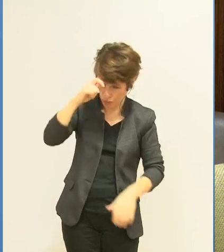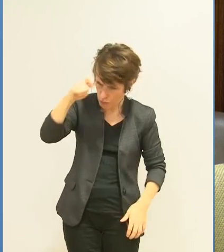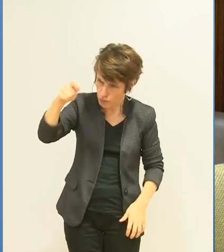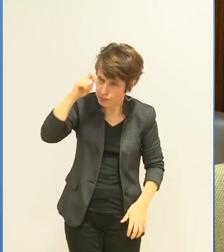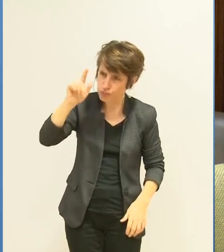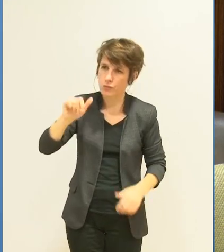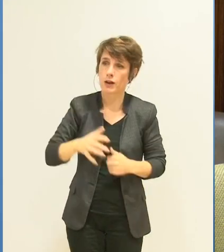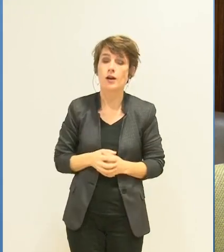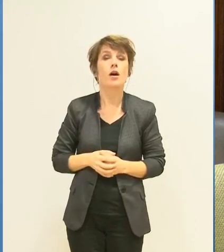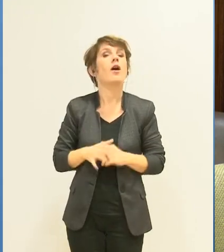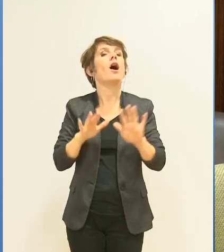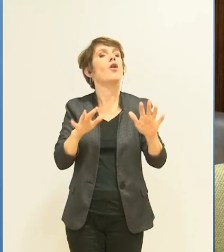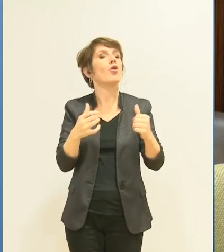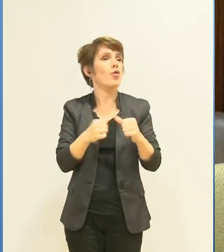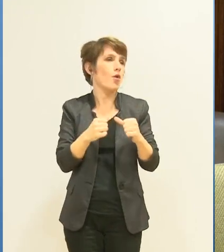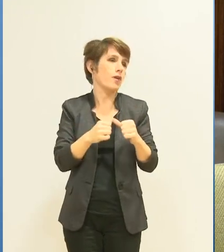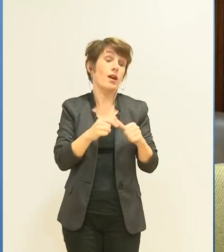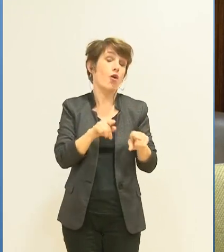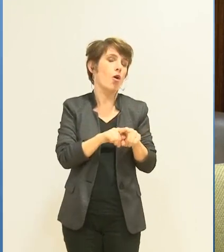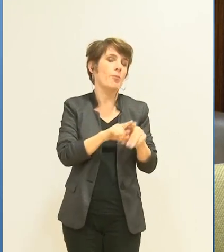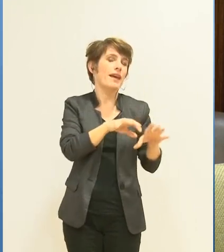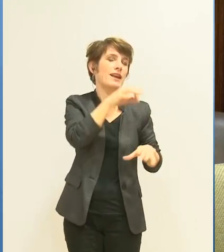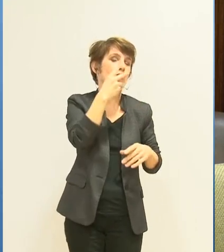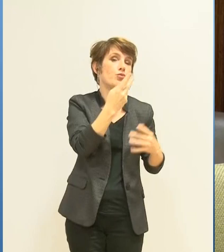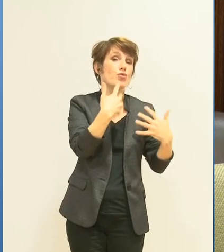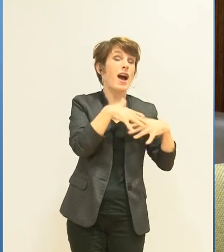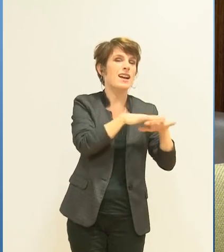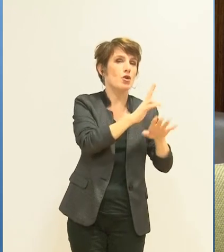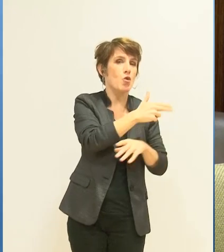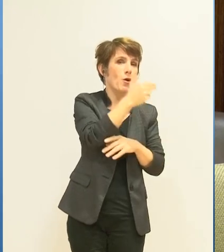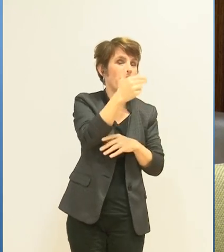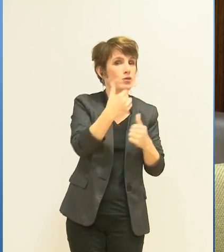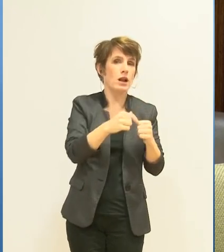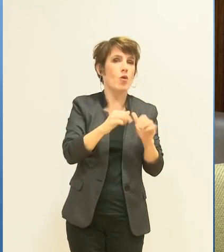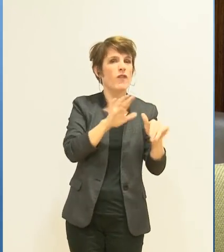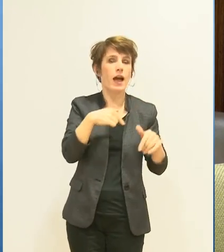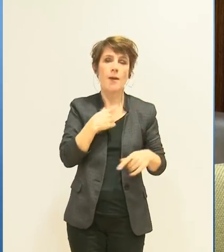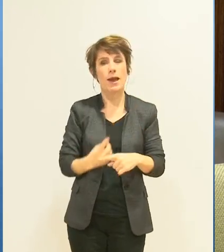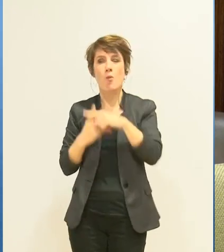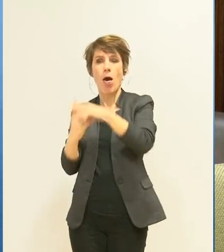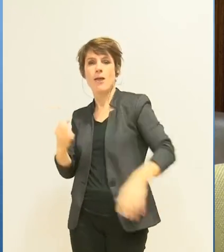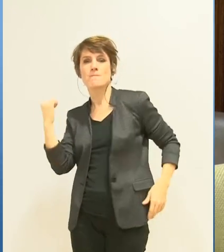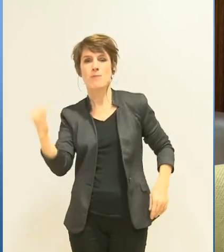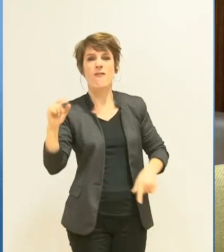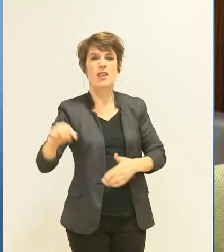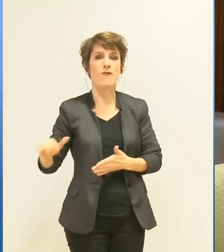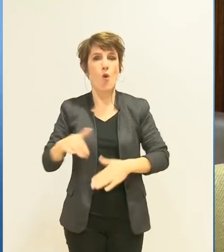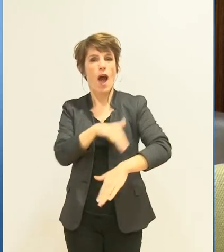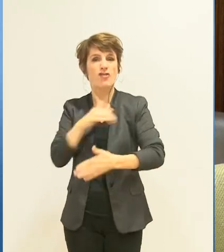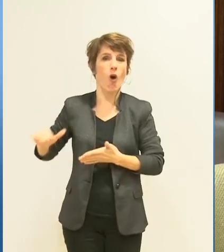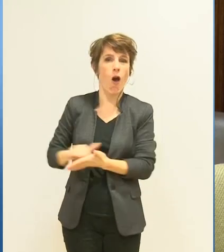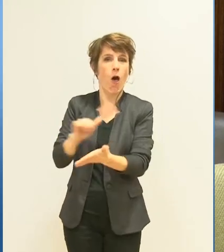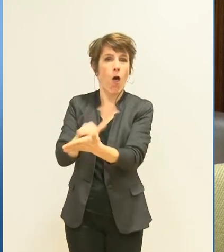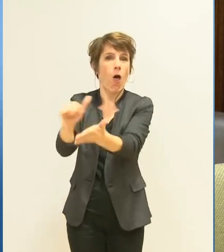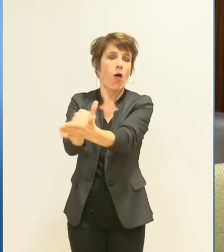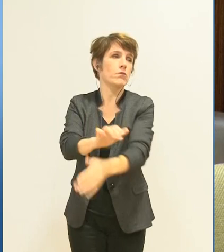pour faire comme les lieux du rassemblement national donner un grand coup de poignard dans le dos après avoir remercié les